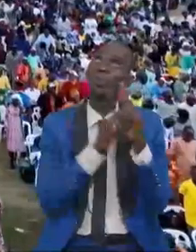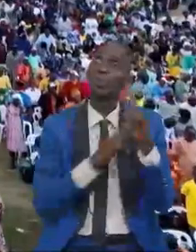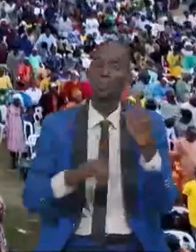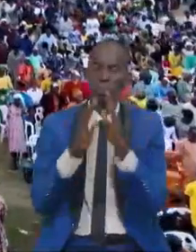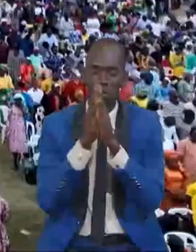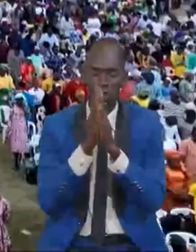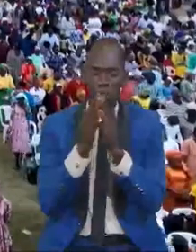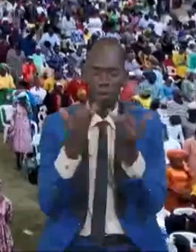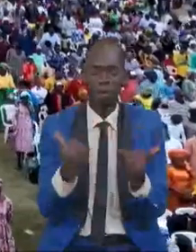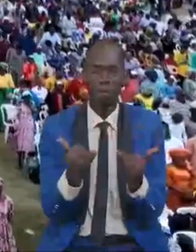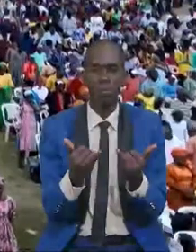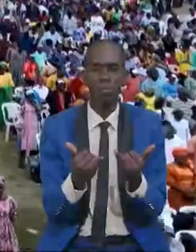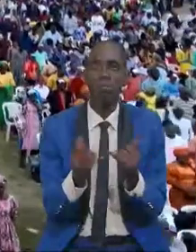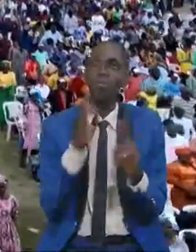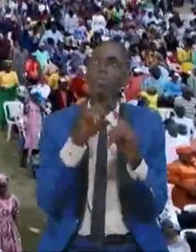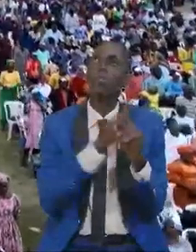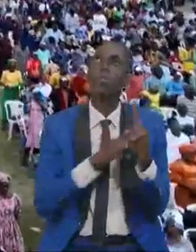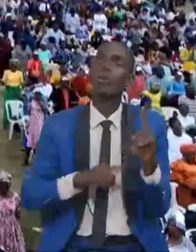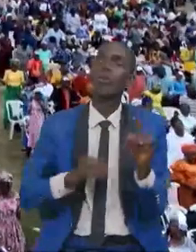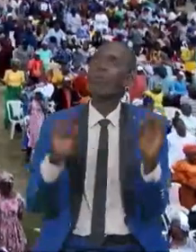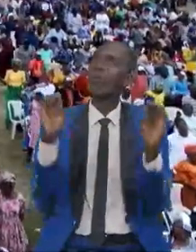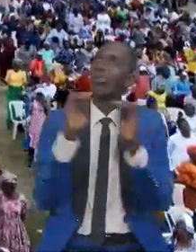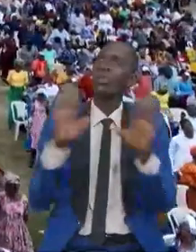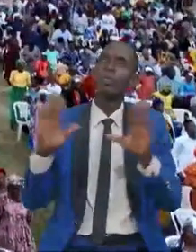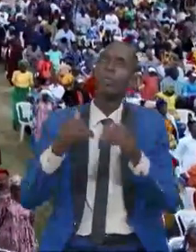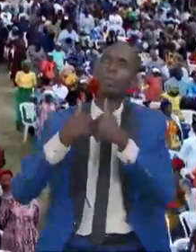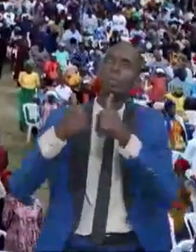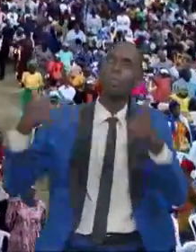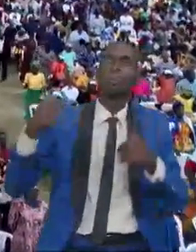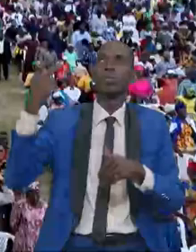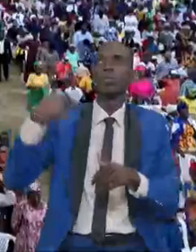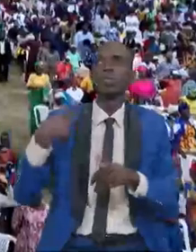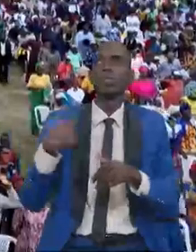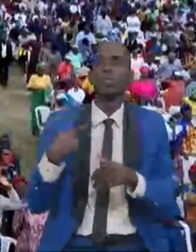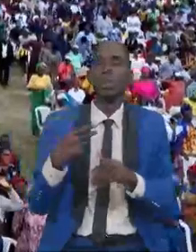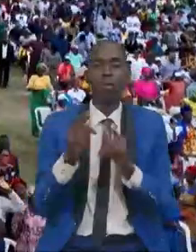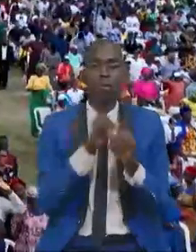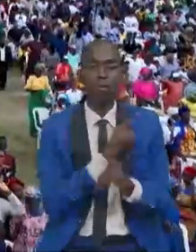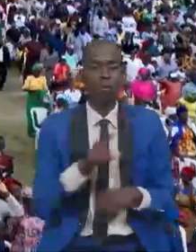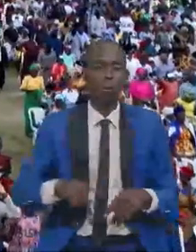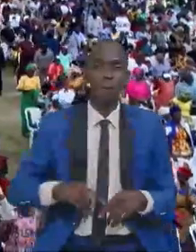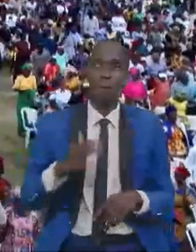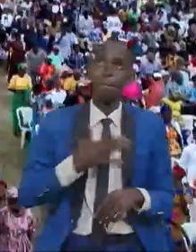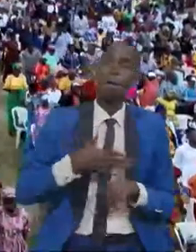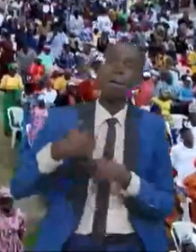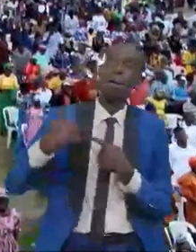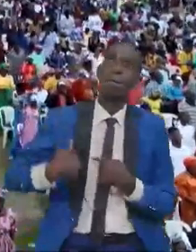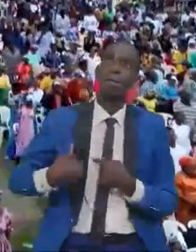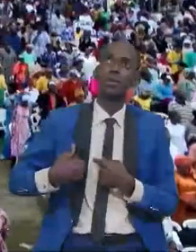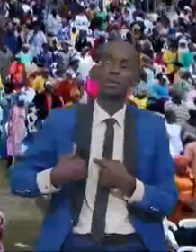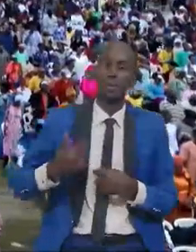Parle au Seigneur, rien entre toi, rien. Seigneur, mon